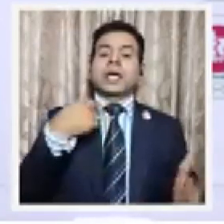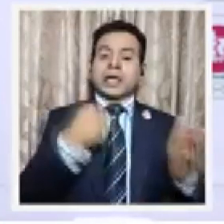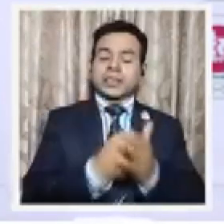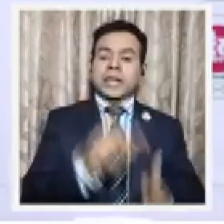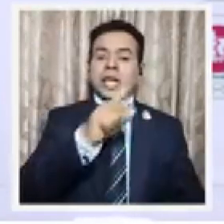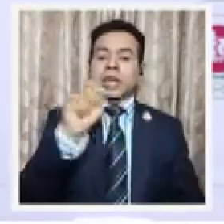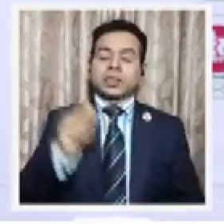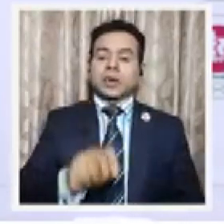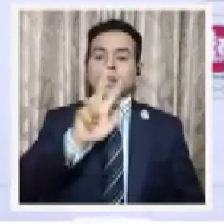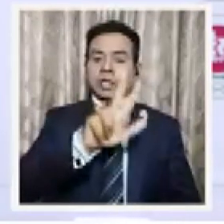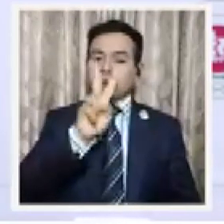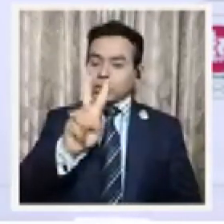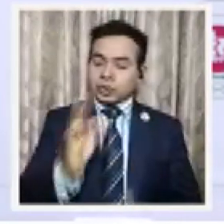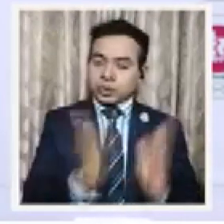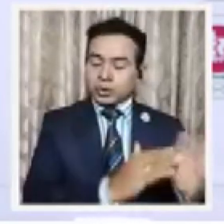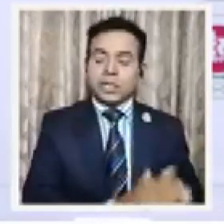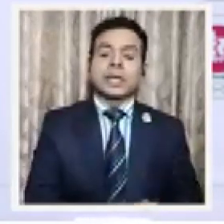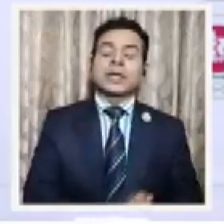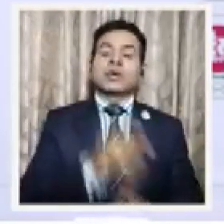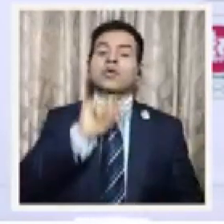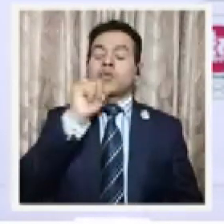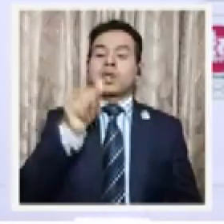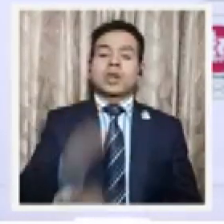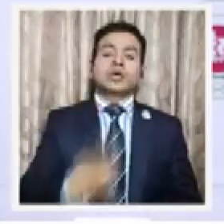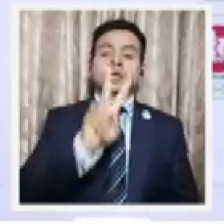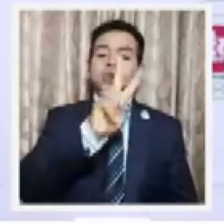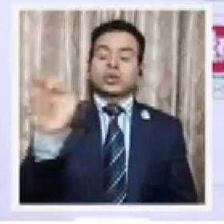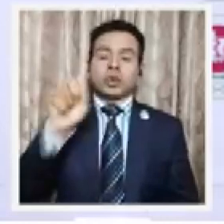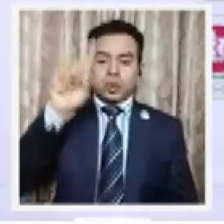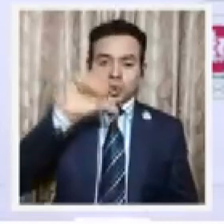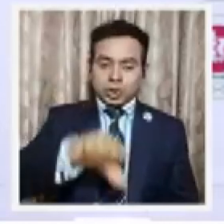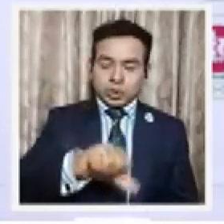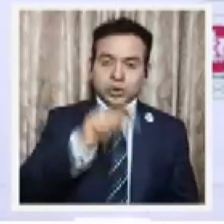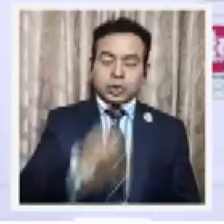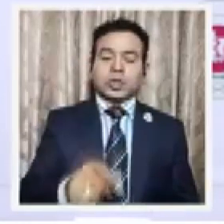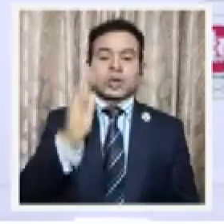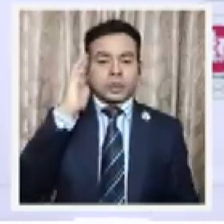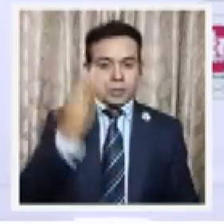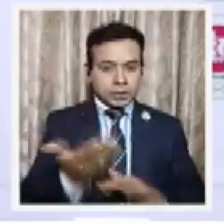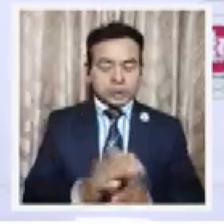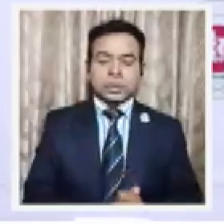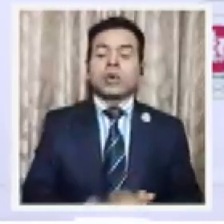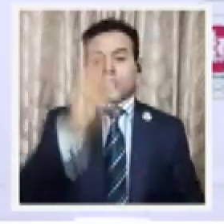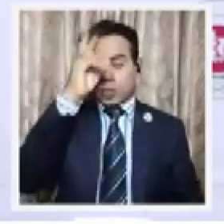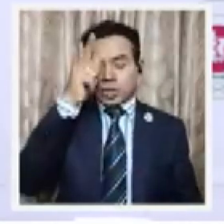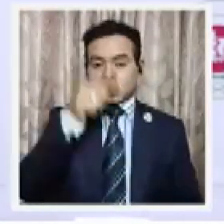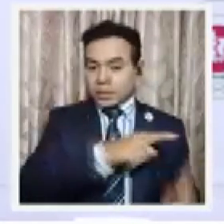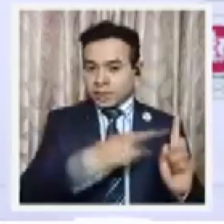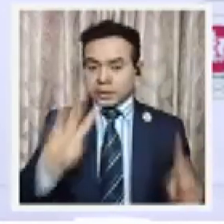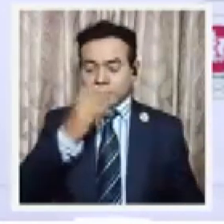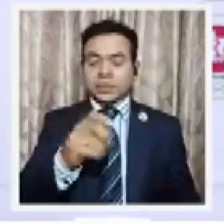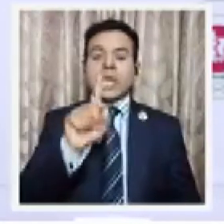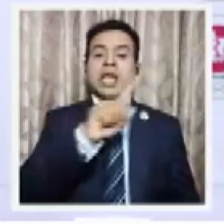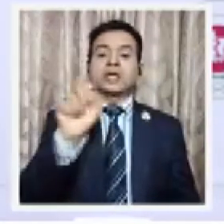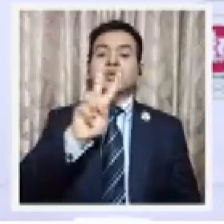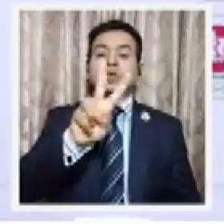47.84%, চট্টগ্রাম 751 জন 24.36%, রাজশাহী 182 জন 5.90%,